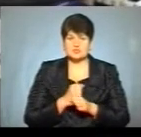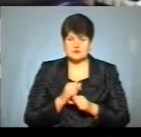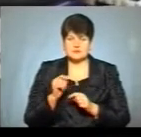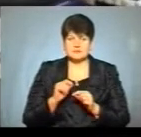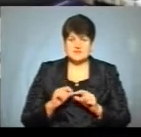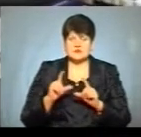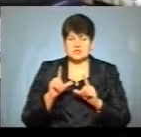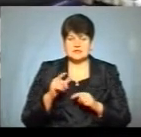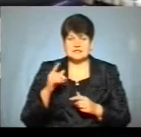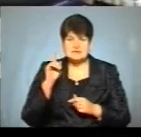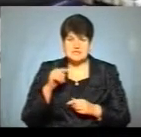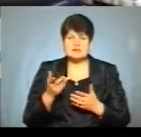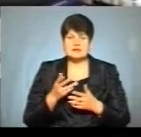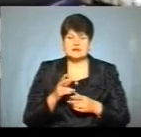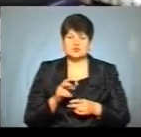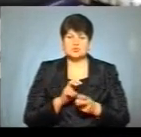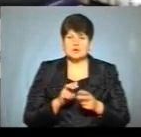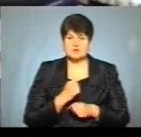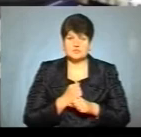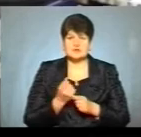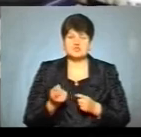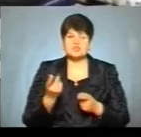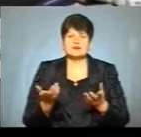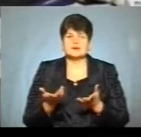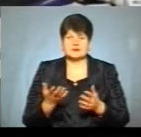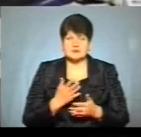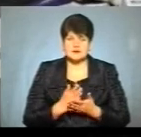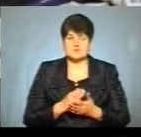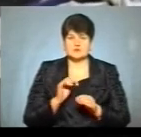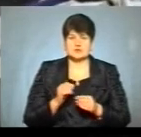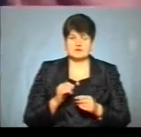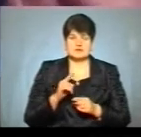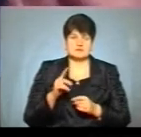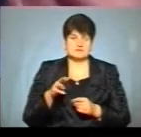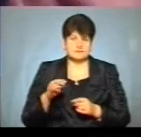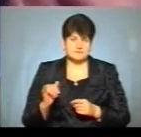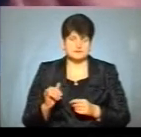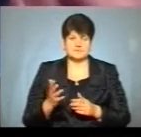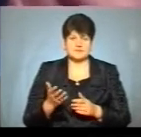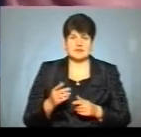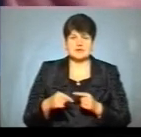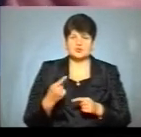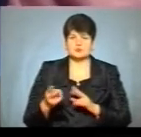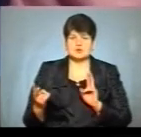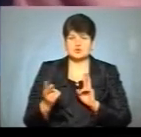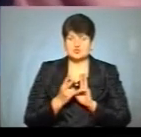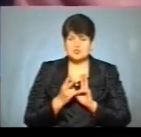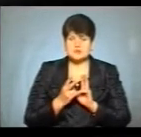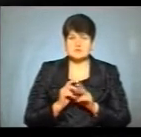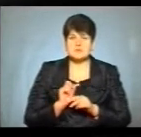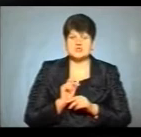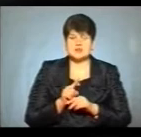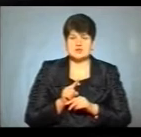підвищили, можливо, знали, де шукати саме роботу, які є джерела в нас, можливо, засоби масової інформації. Наступну зустріч Світлана Зборовська